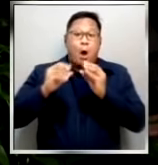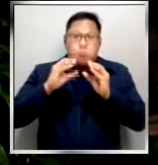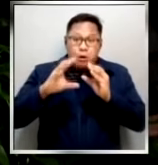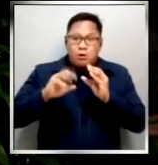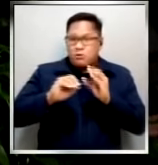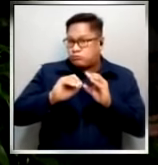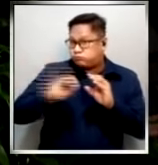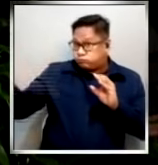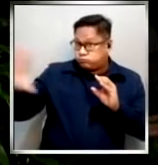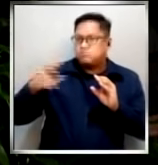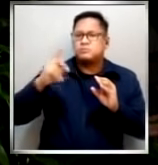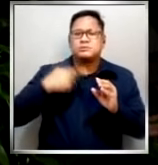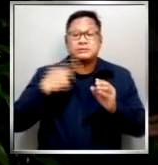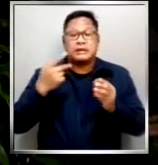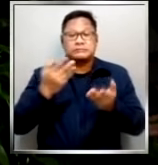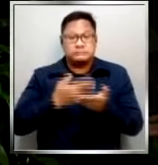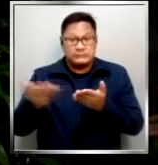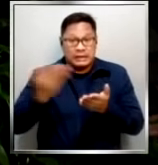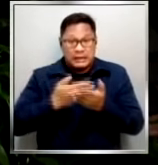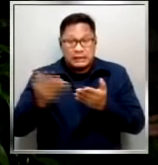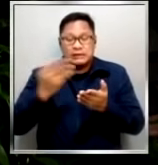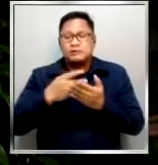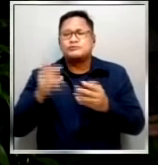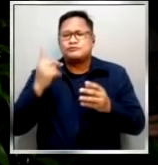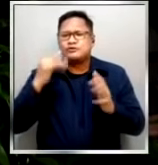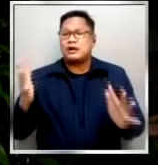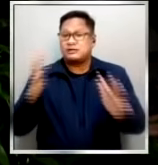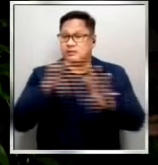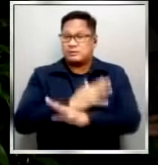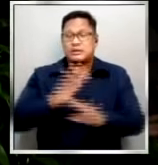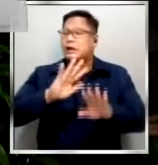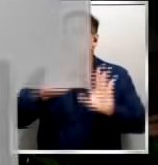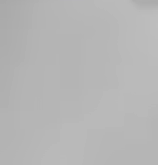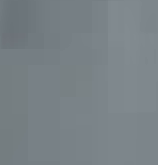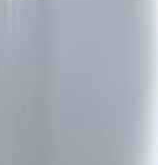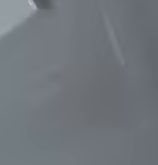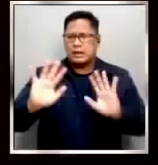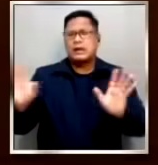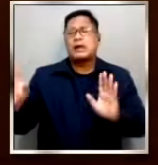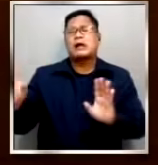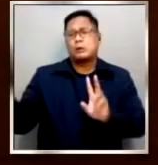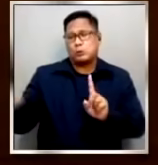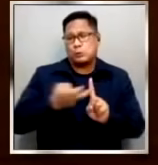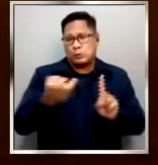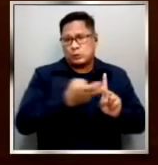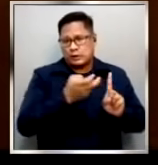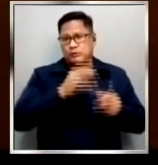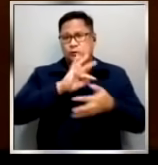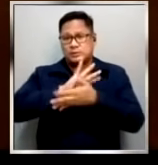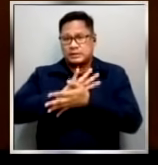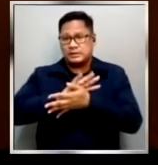raw para iwas hawahan ng COVID-19. Nakatutok si Berda de Treyes.